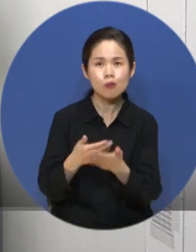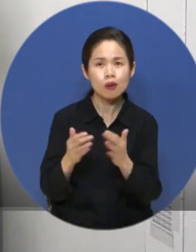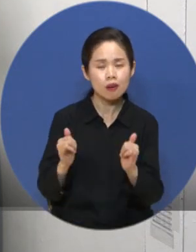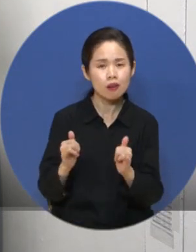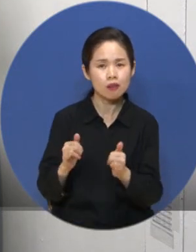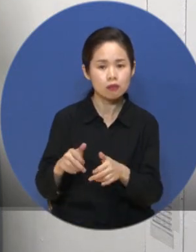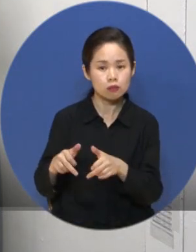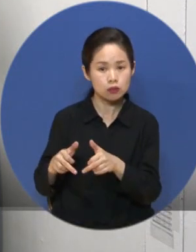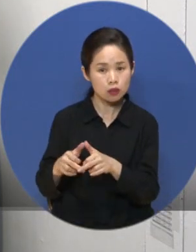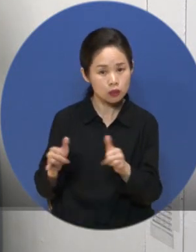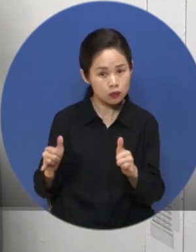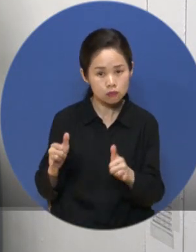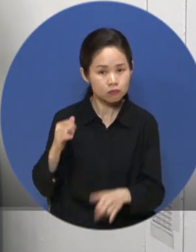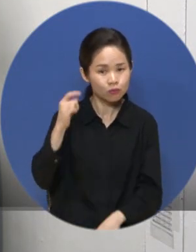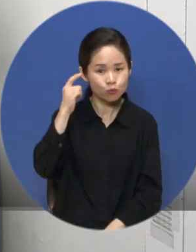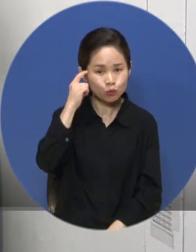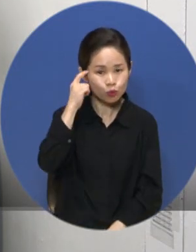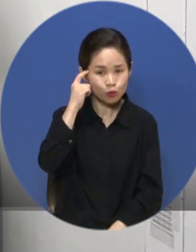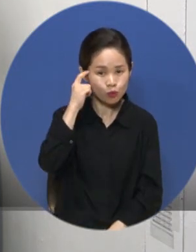그림은